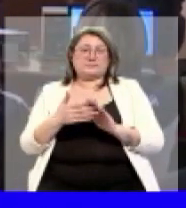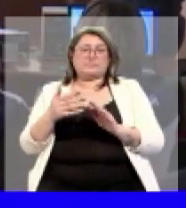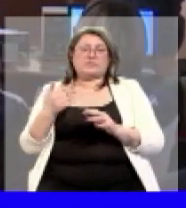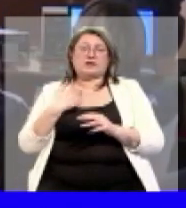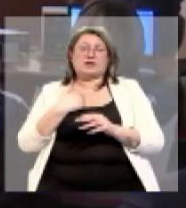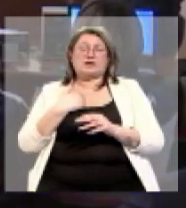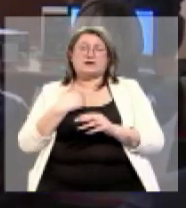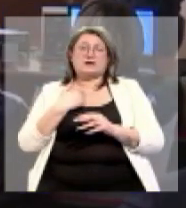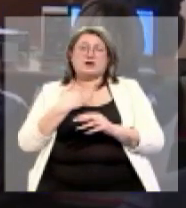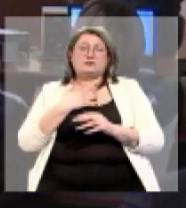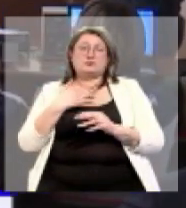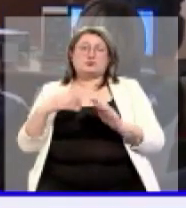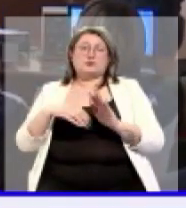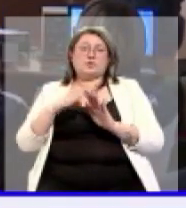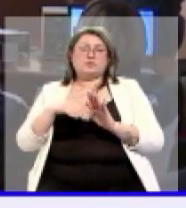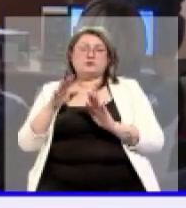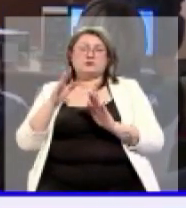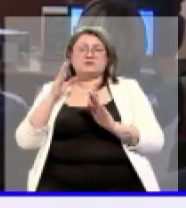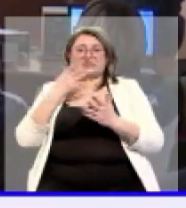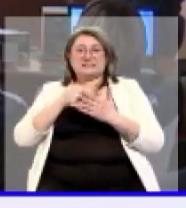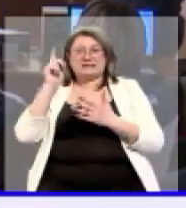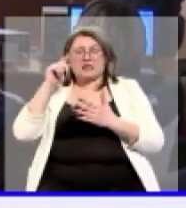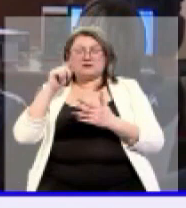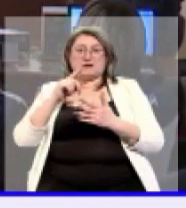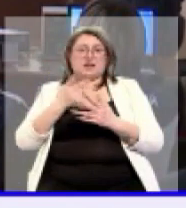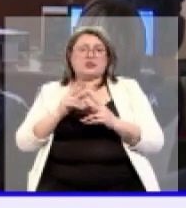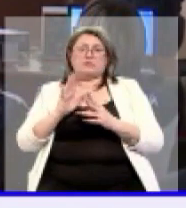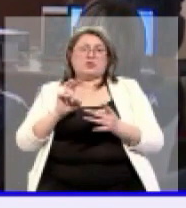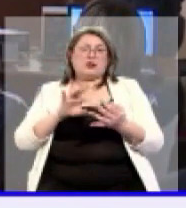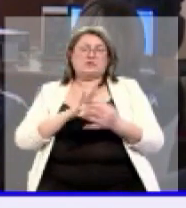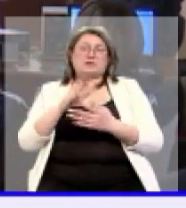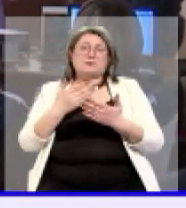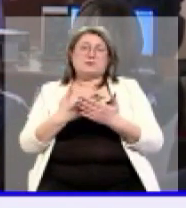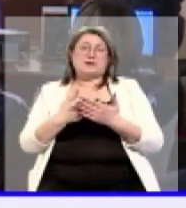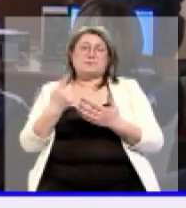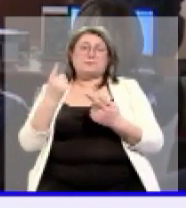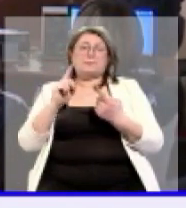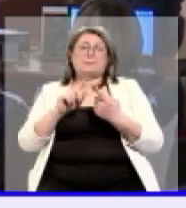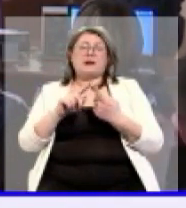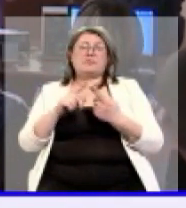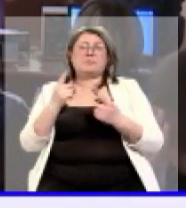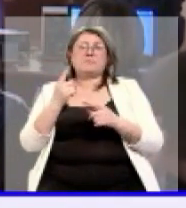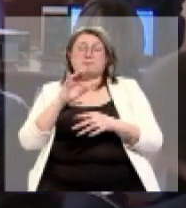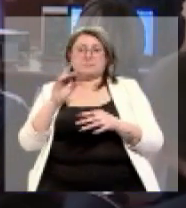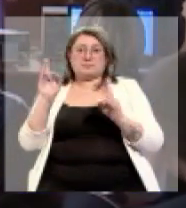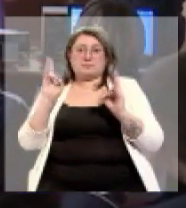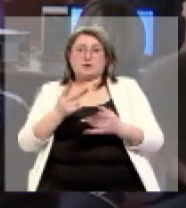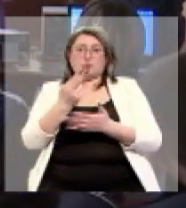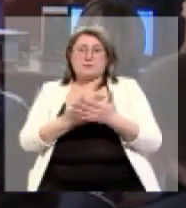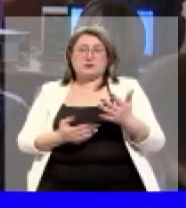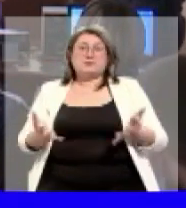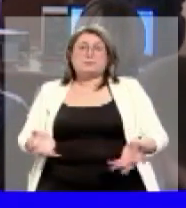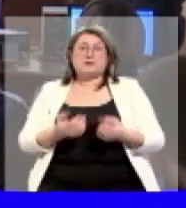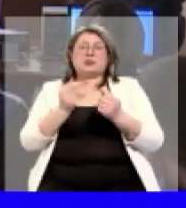нахожусь около 6-7 лет. Мәселен, алғашқы медициналық көмек, суға батып бара жатқан адамдарды құтқару, өрт кезінде қалай жедел әрекет